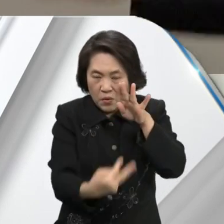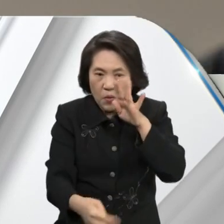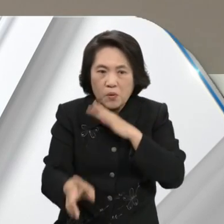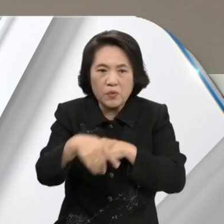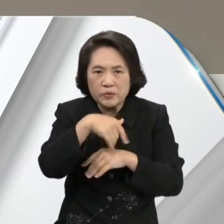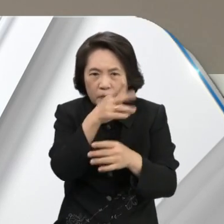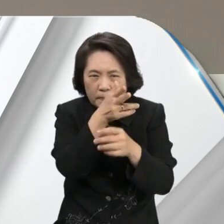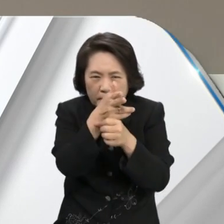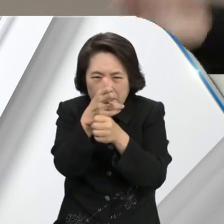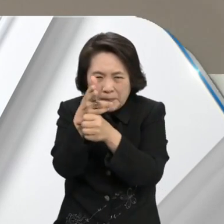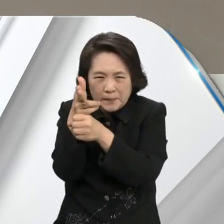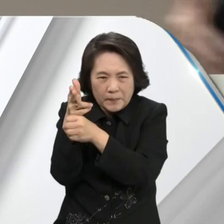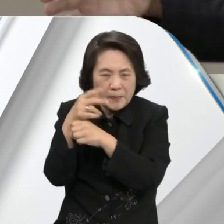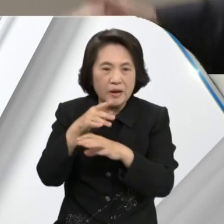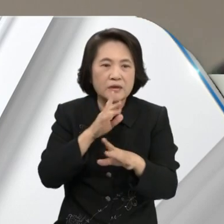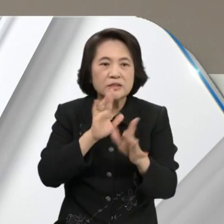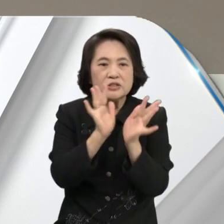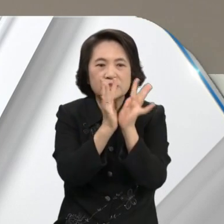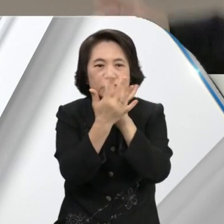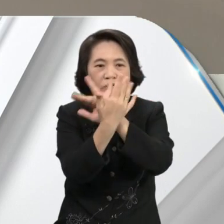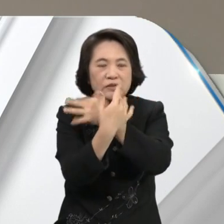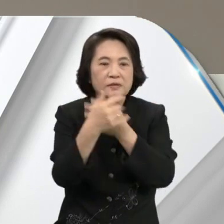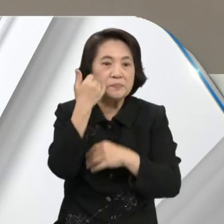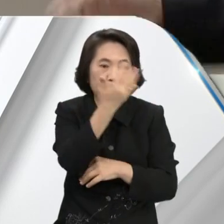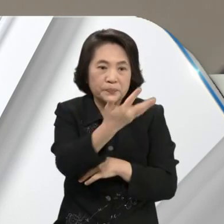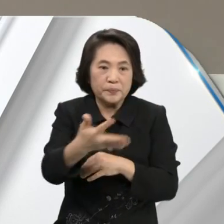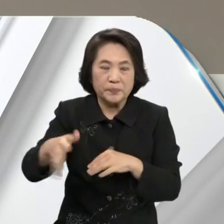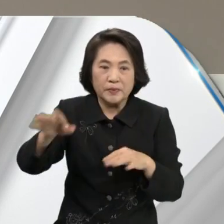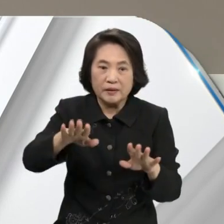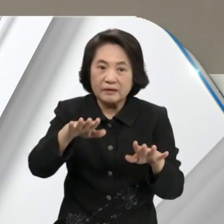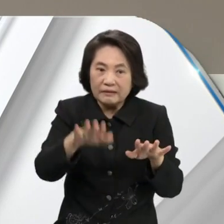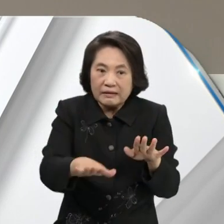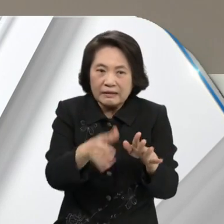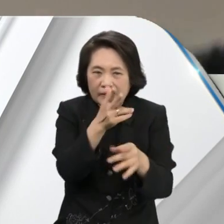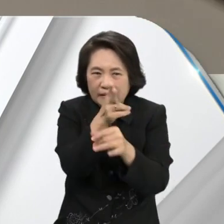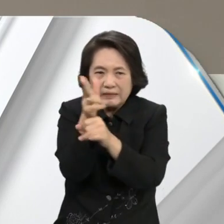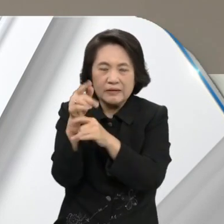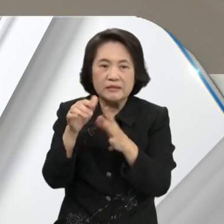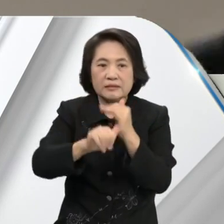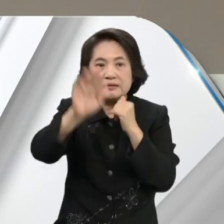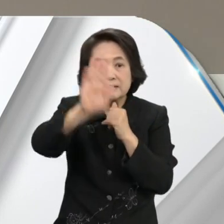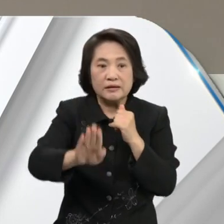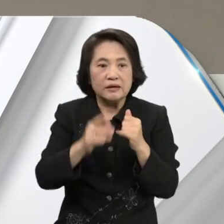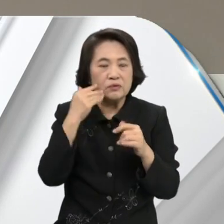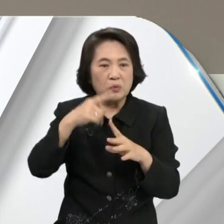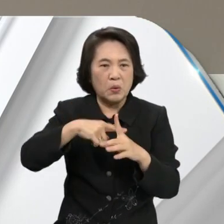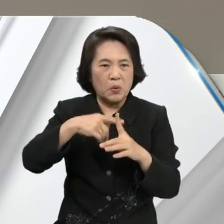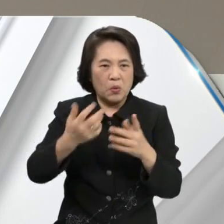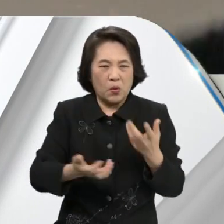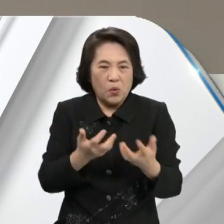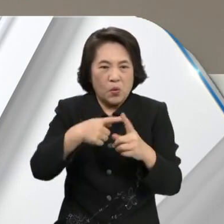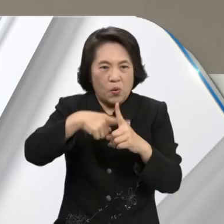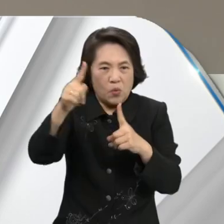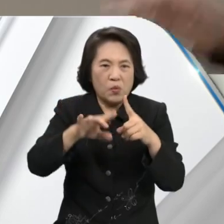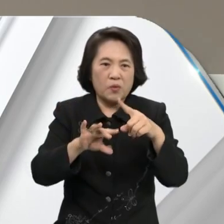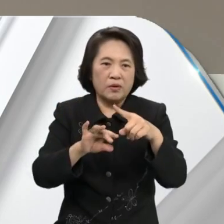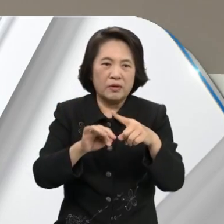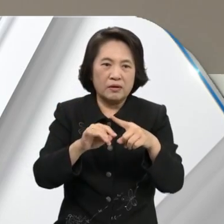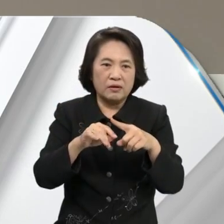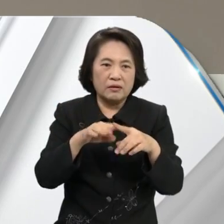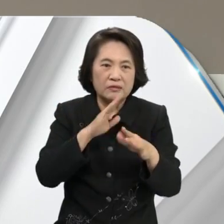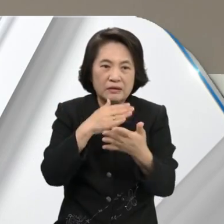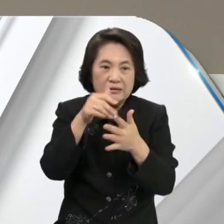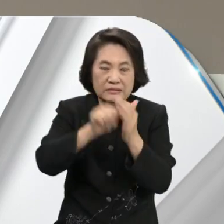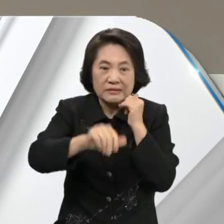瑚礁，各位知道最底层的生物就靠这个生态改变的温水量32°C，生态只有